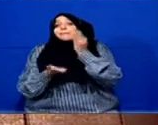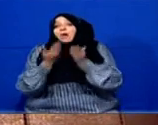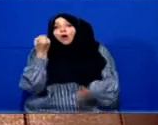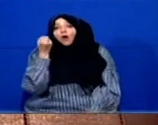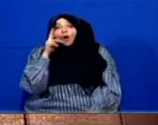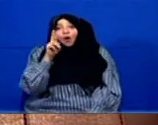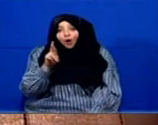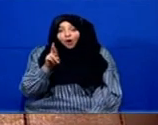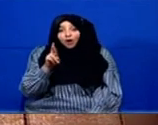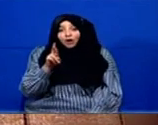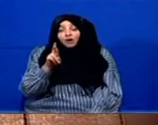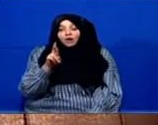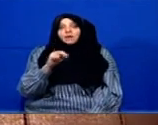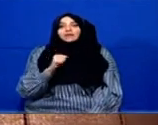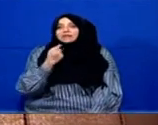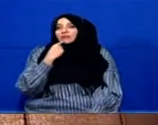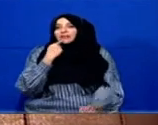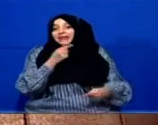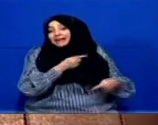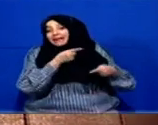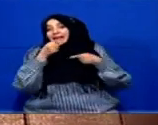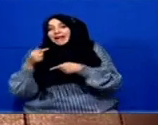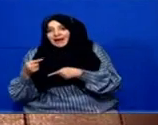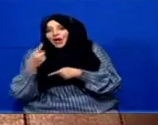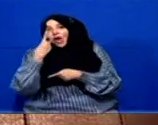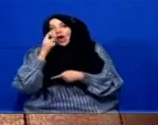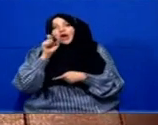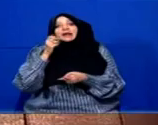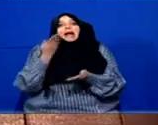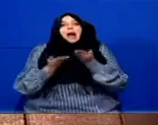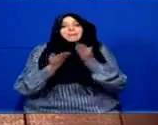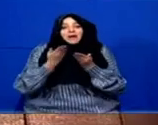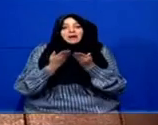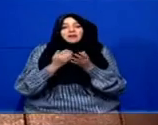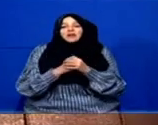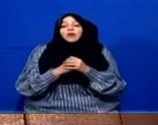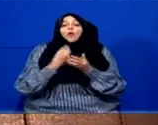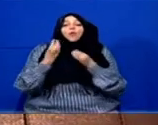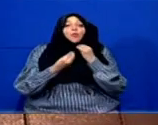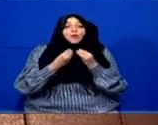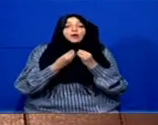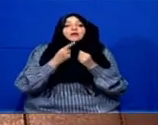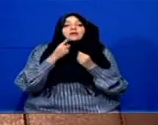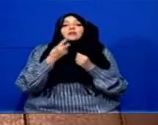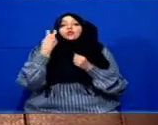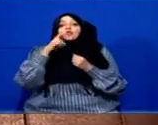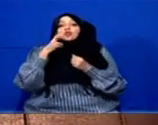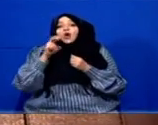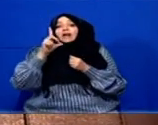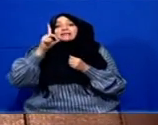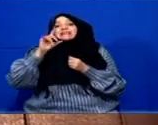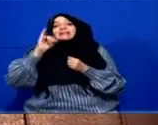بالاوزان الحاليه كم مقدار النصاب الفضه هو 200 درهم